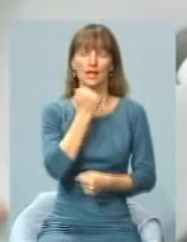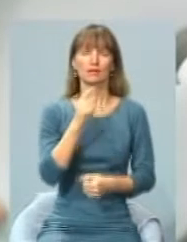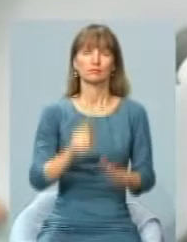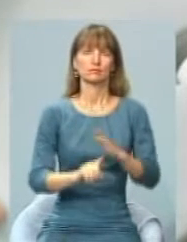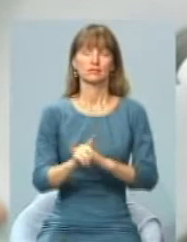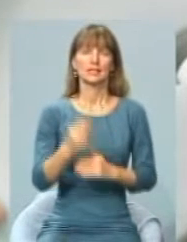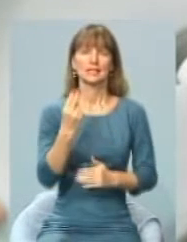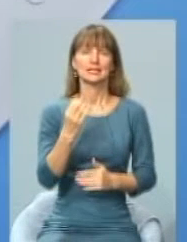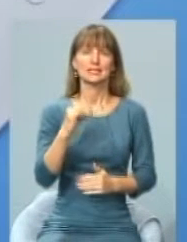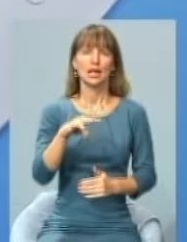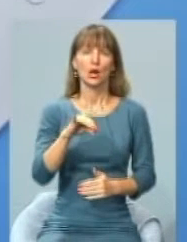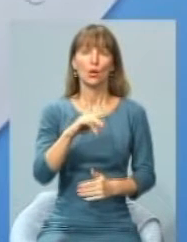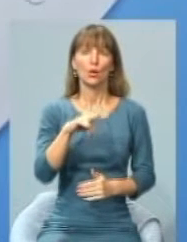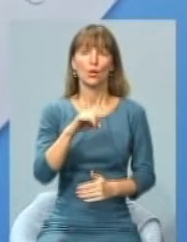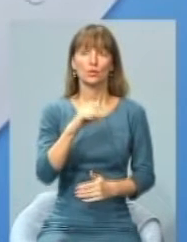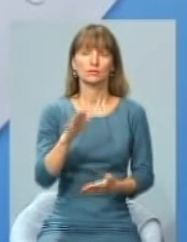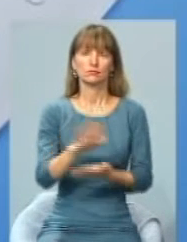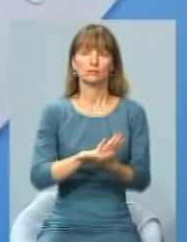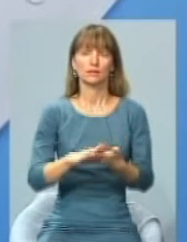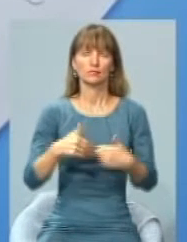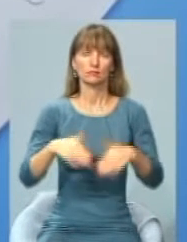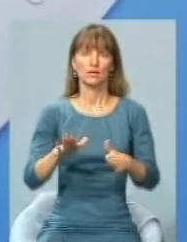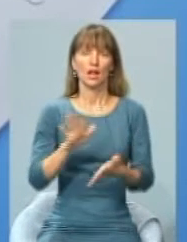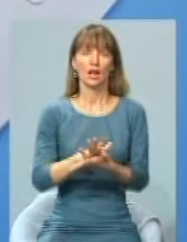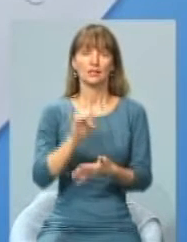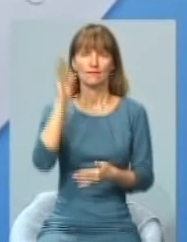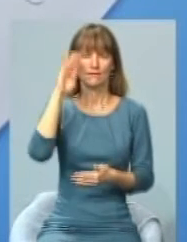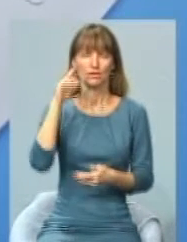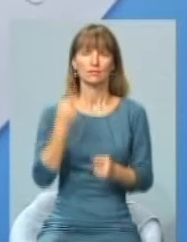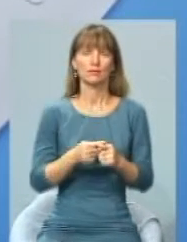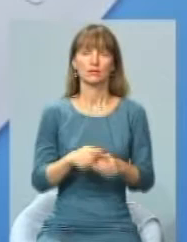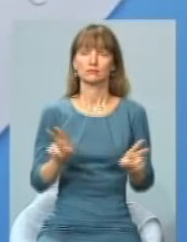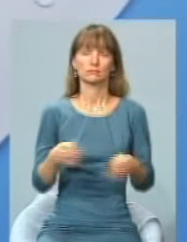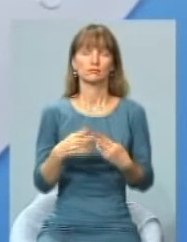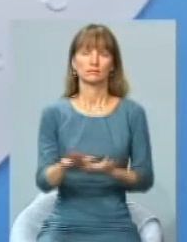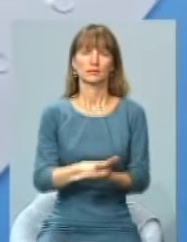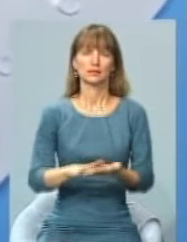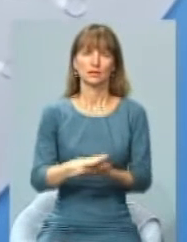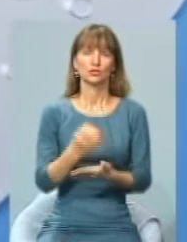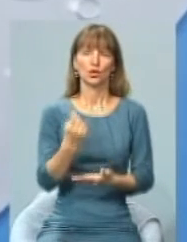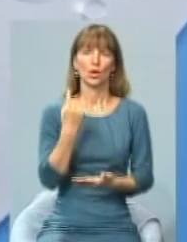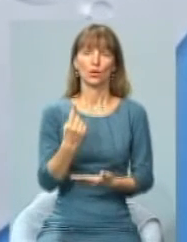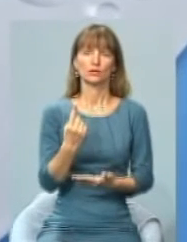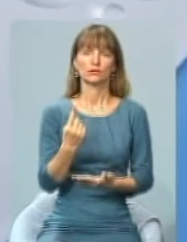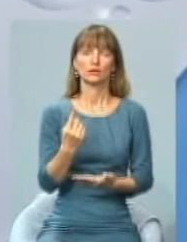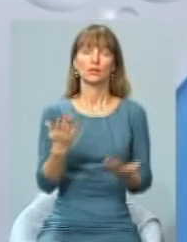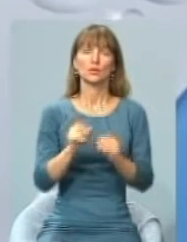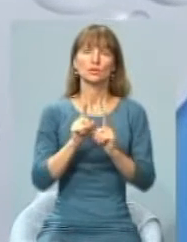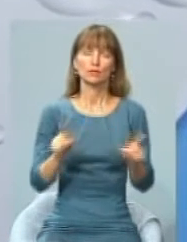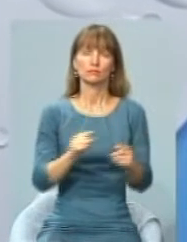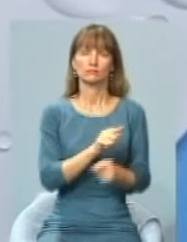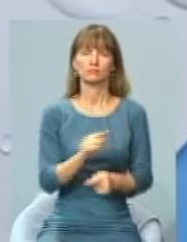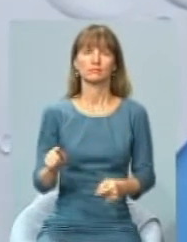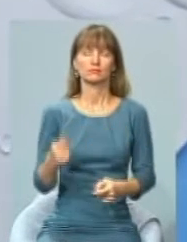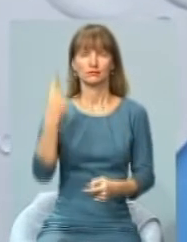основі целюлози з покриттям, яке відштовхує бруд і воду, і, отже, не потребує миття. Ще один момент, який особливо